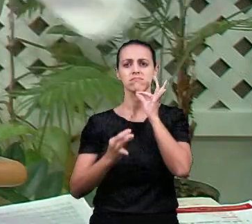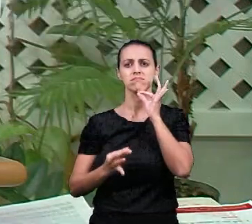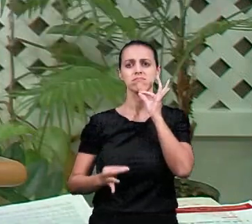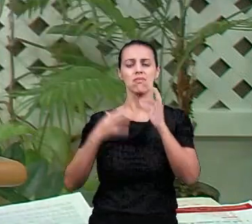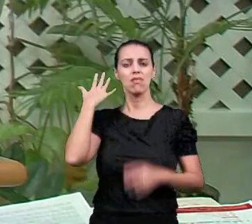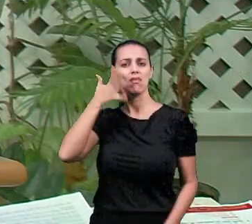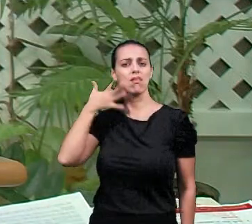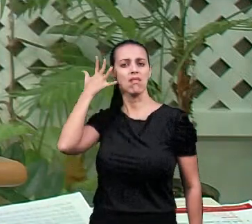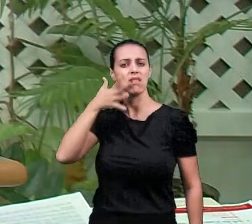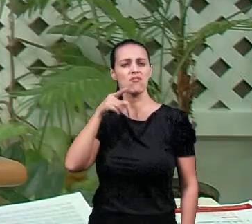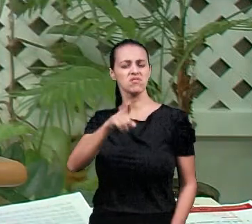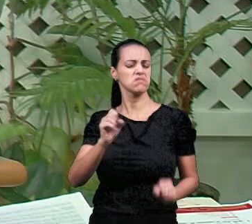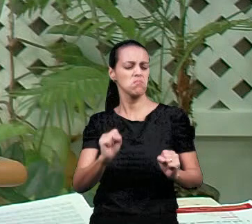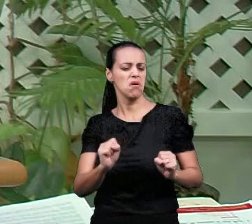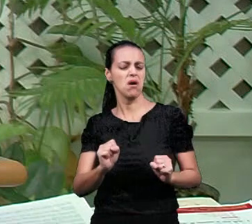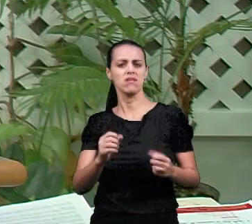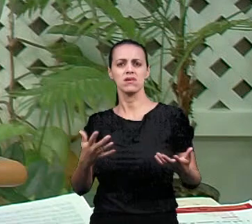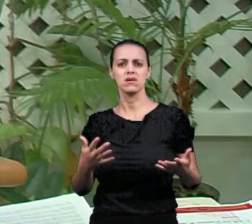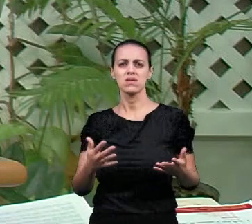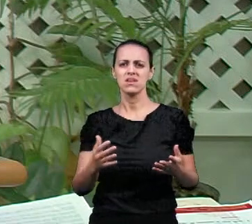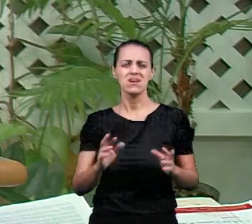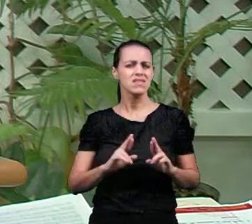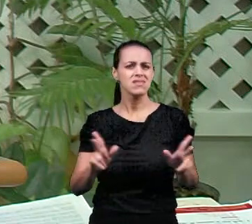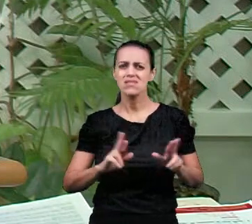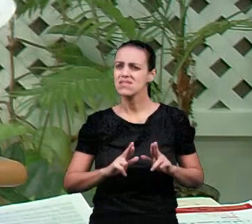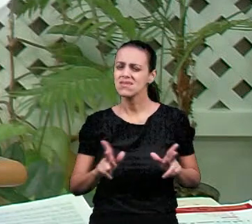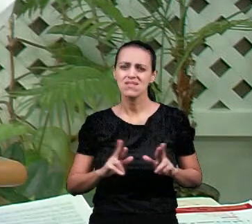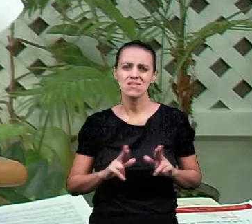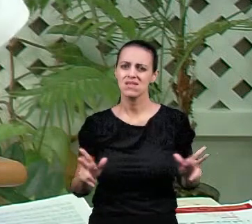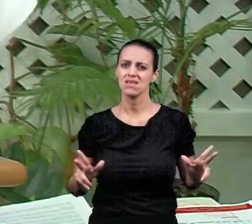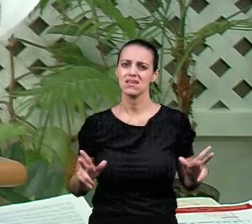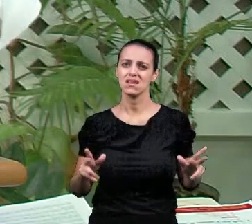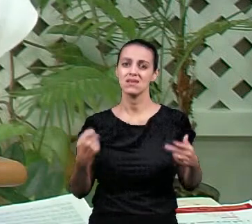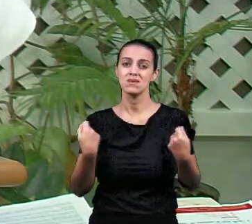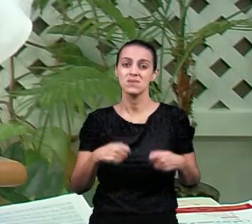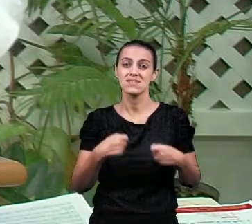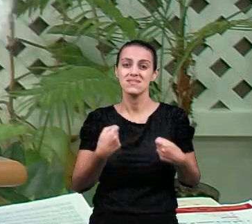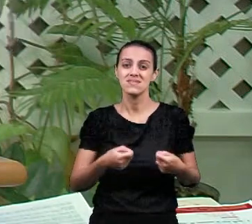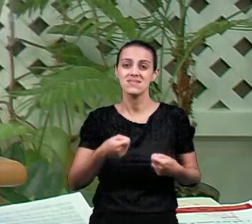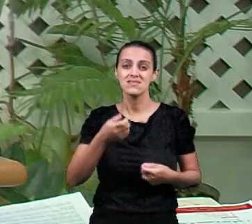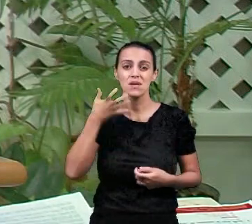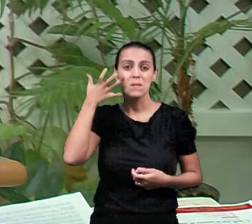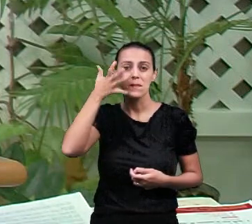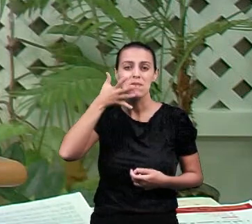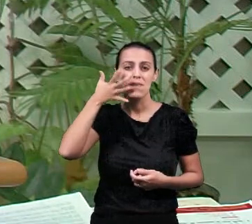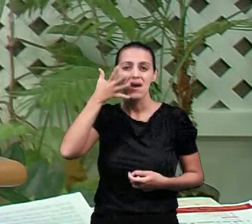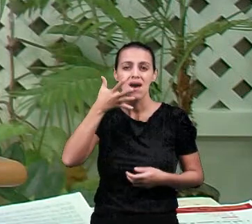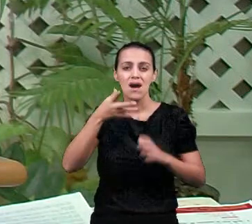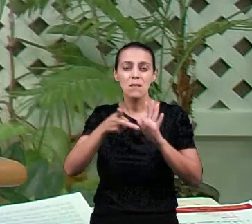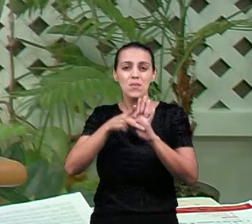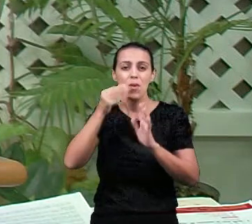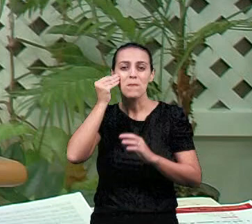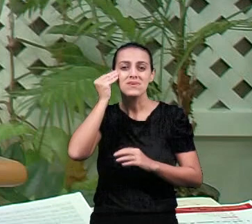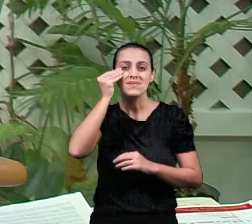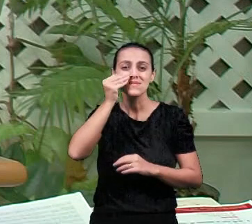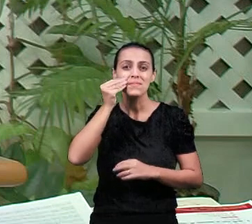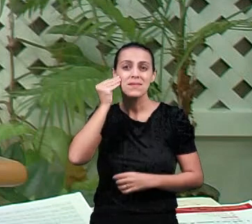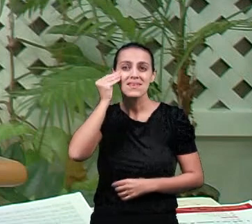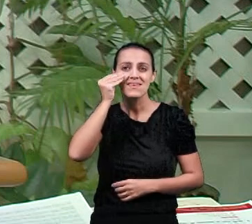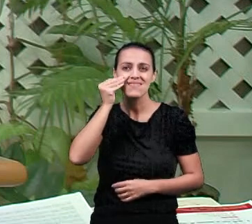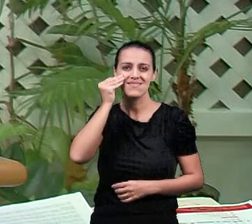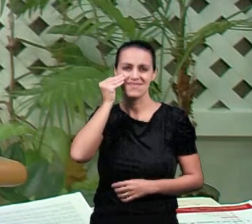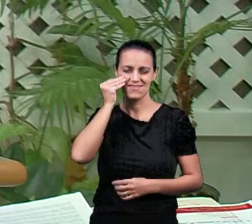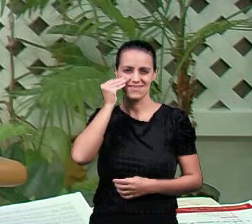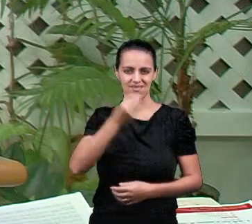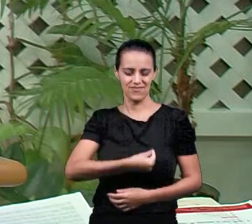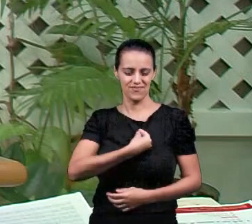conversation. Vous pouvez faire ceci, cela, ce n'est pas cela. Il est nécessaire d'apporter à l'homme l'expérience